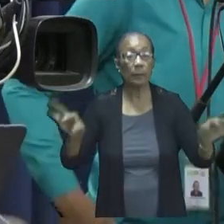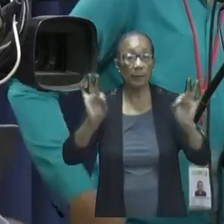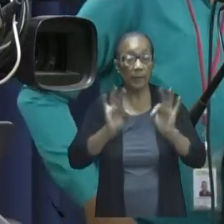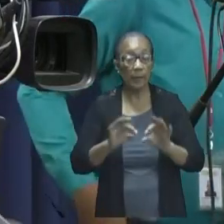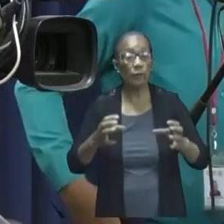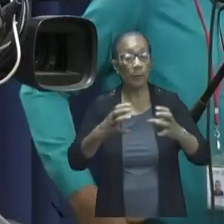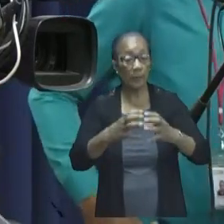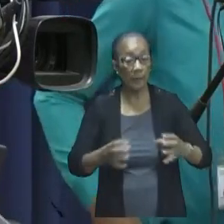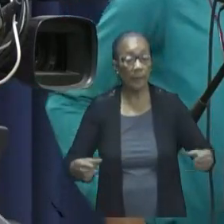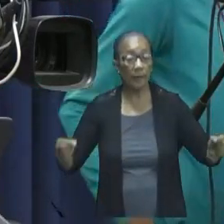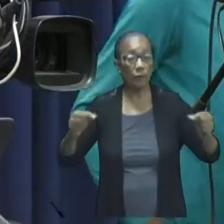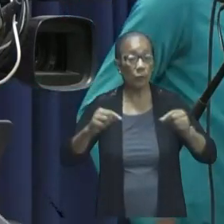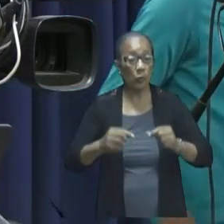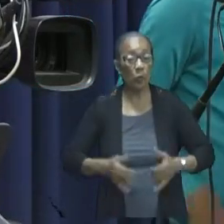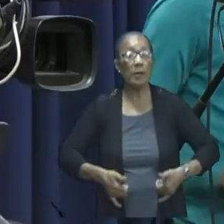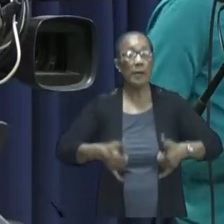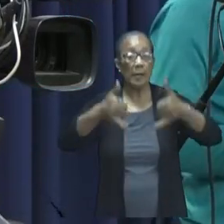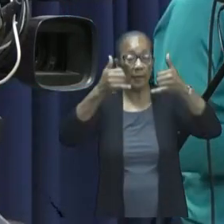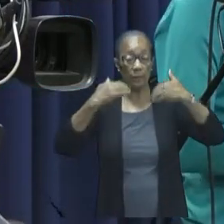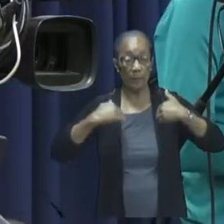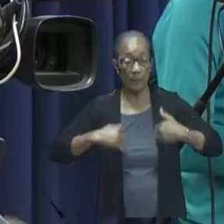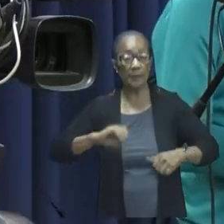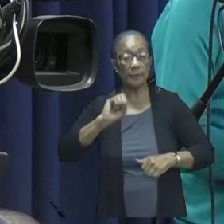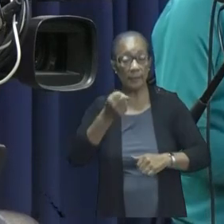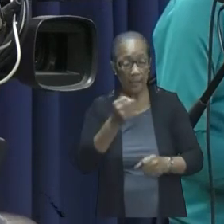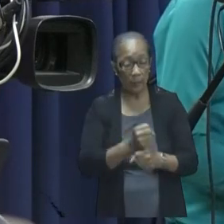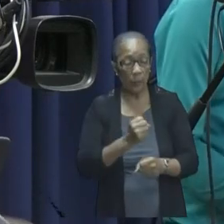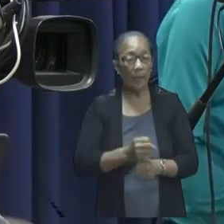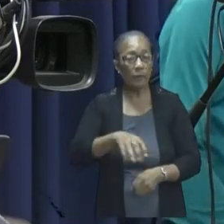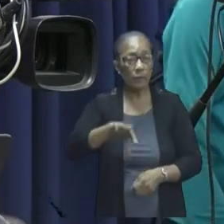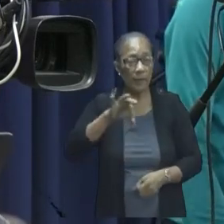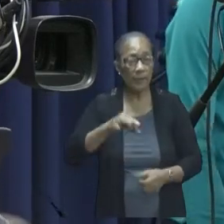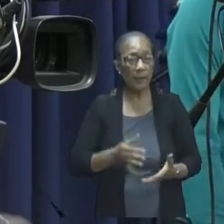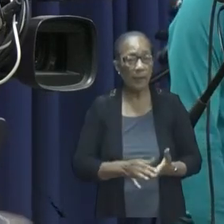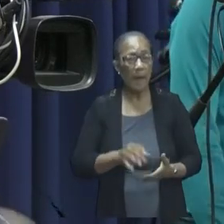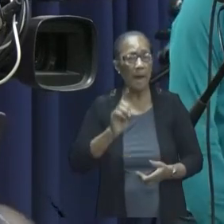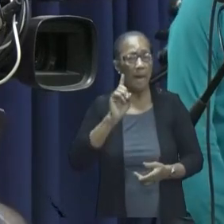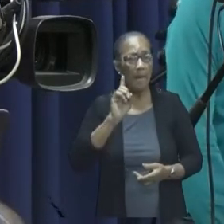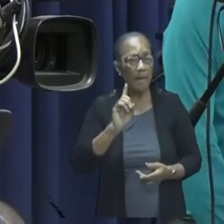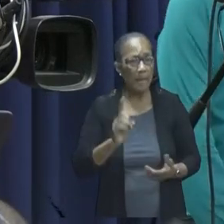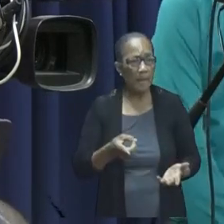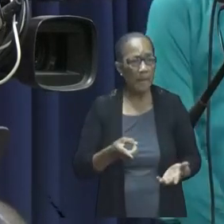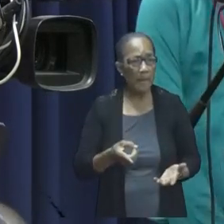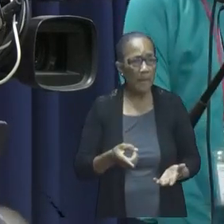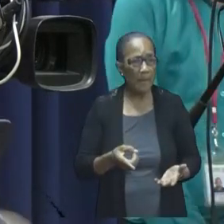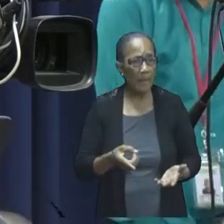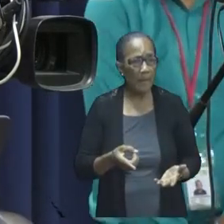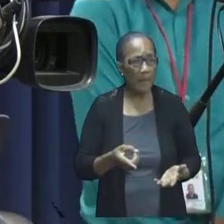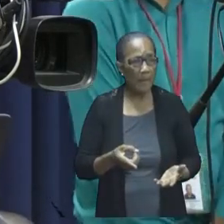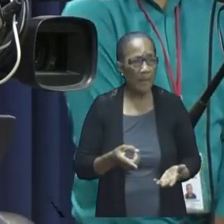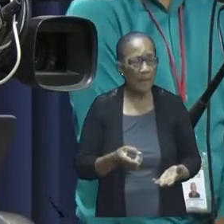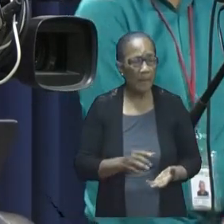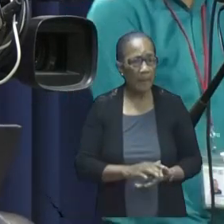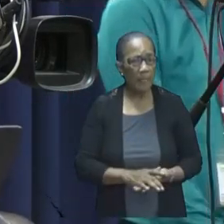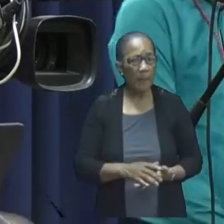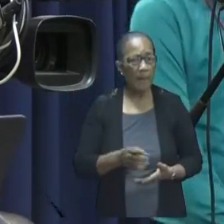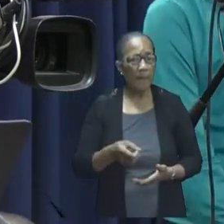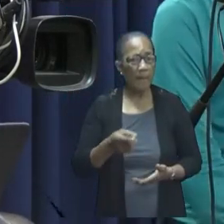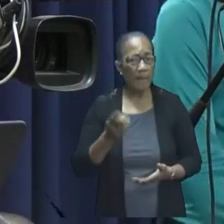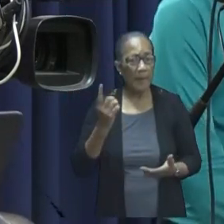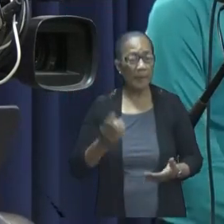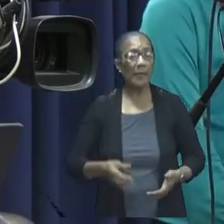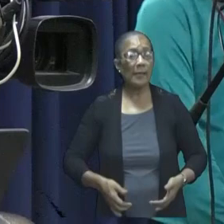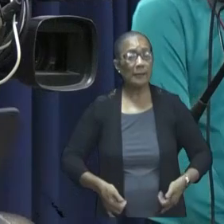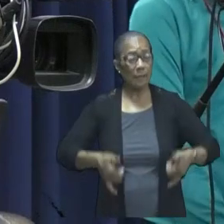zeggen we gaan hiervoor heel veel werkgelegenheid zorgen maar volgens mij is dat helemaal is dat een groot tekort aan mensen in suriname die dat werk kunnen doen is